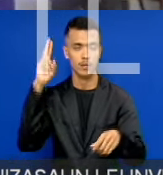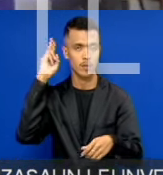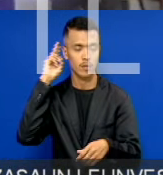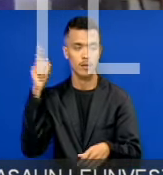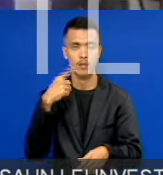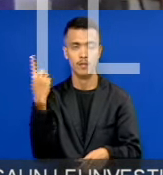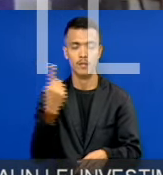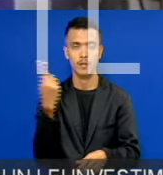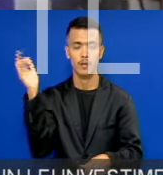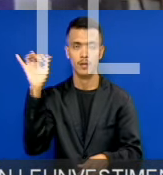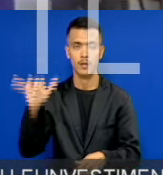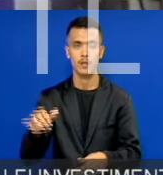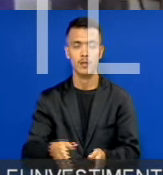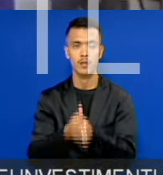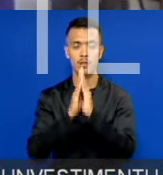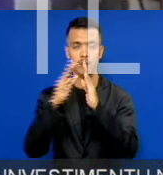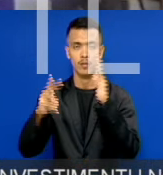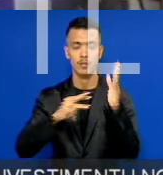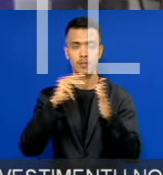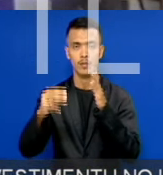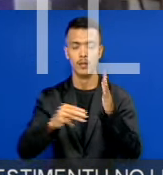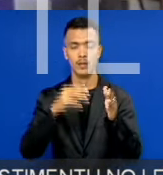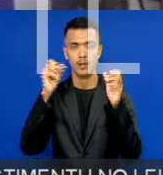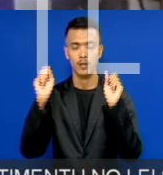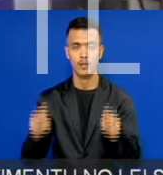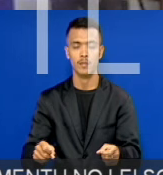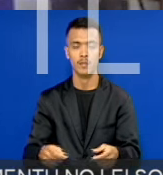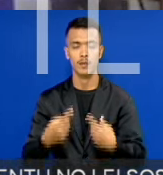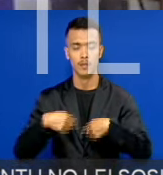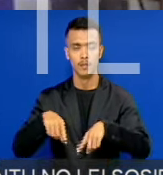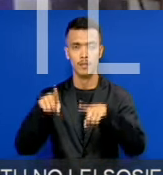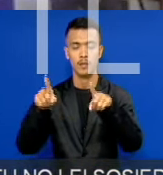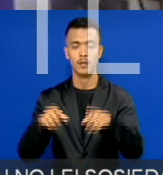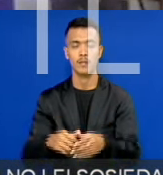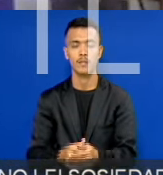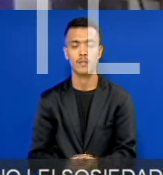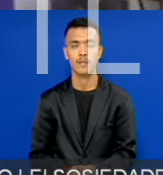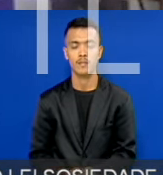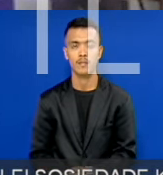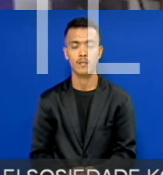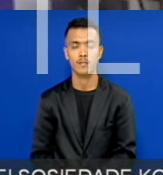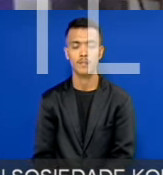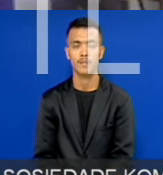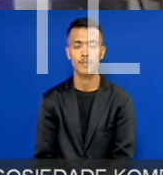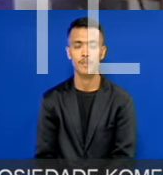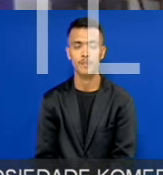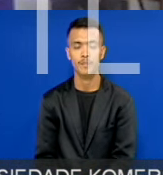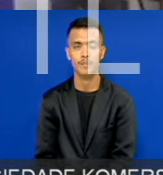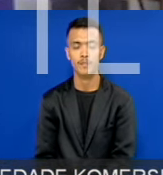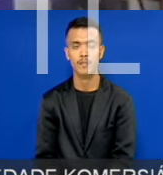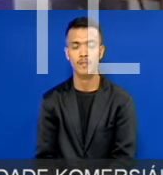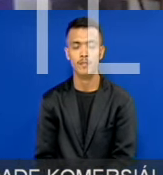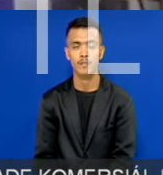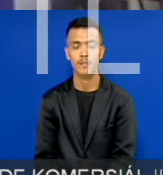ini. Usaha media para sebele media mas bele toha ya media lawas dan ini atau kritik